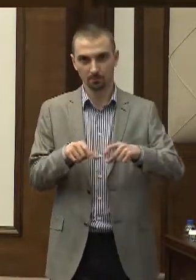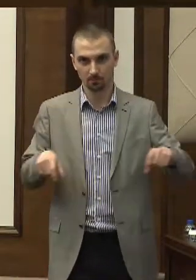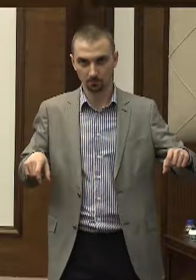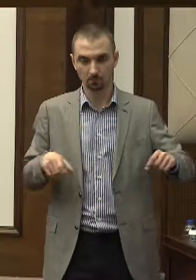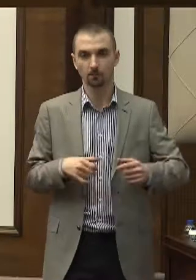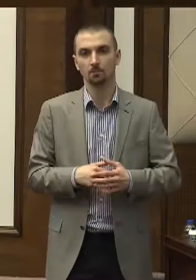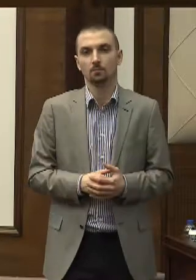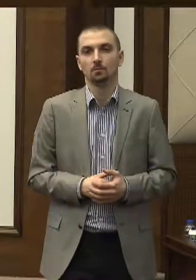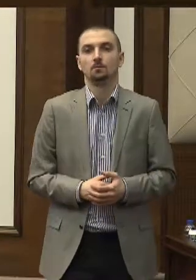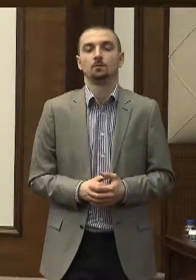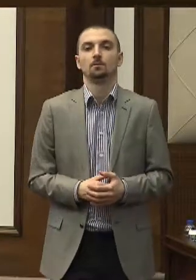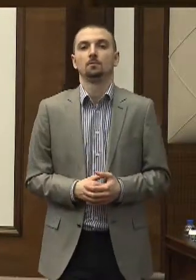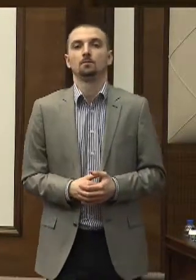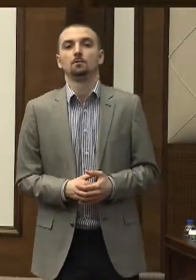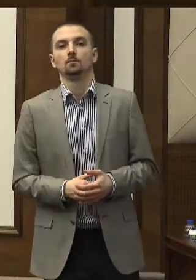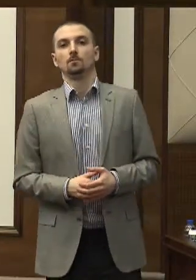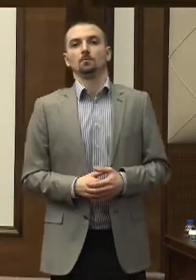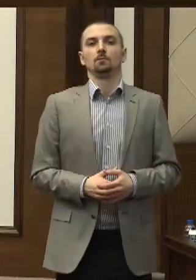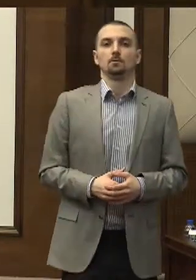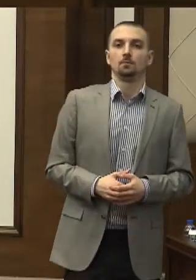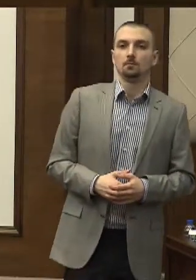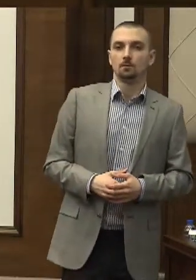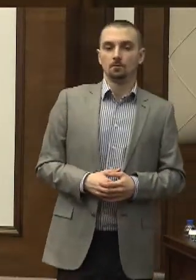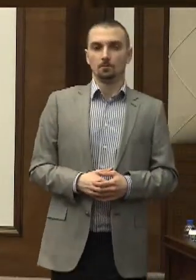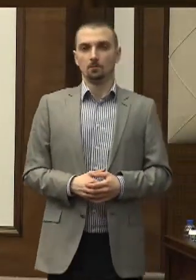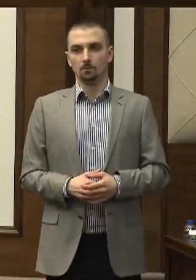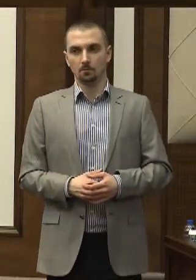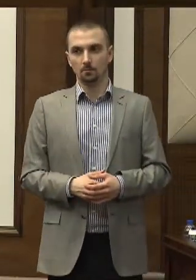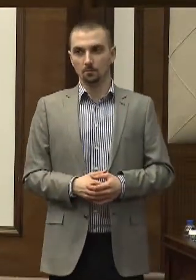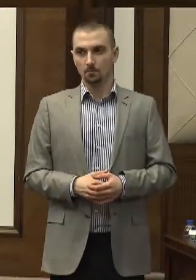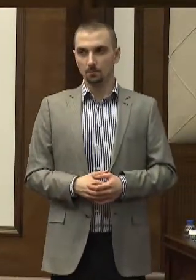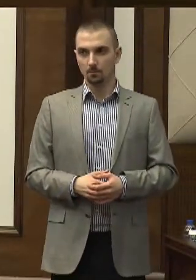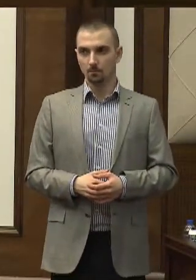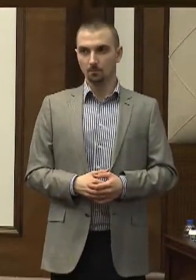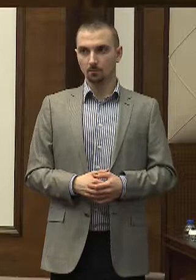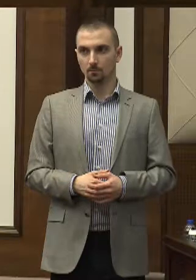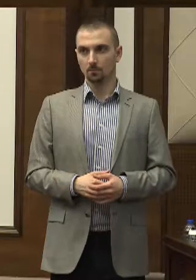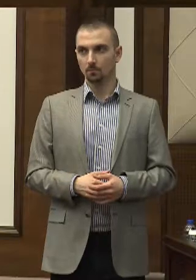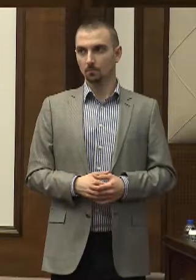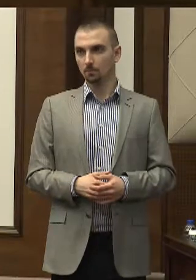Ve öbürü de öbür cadde, öbürün ismi neydi?